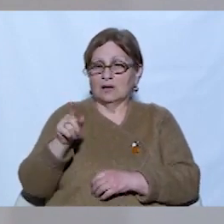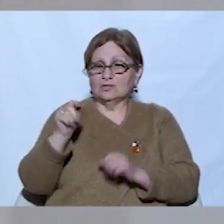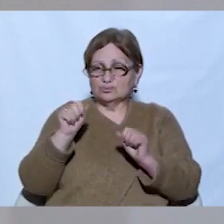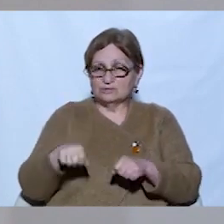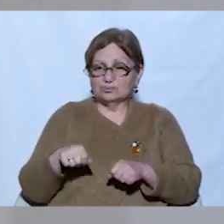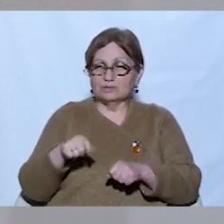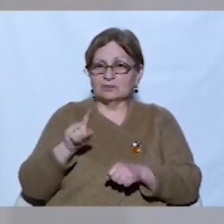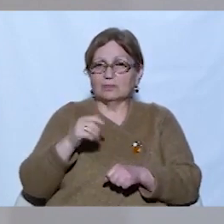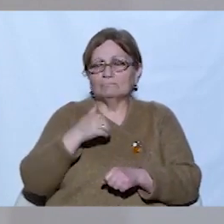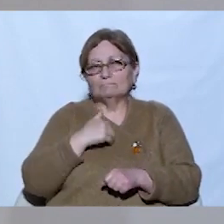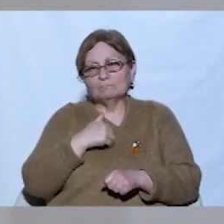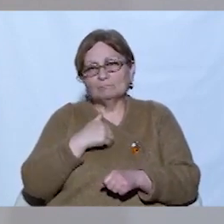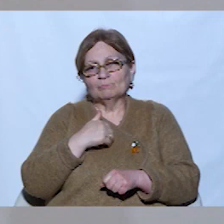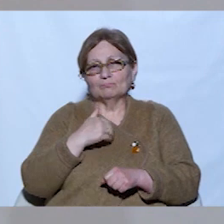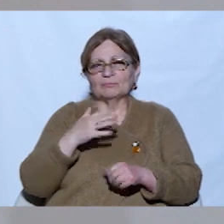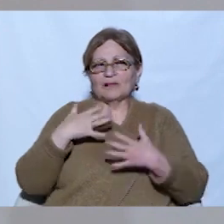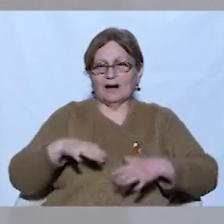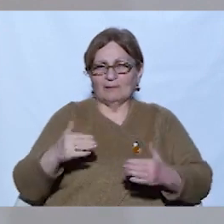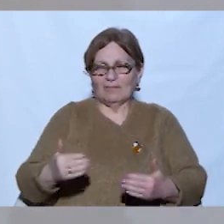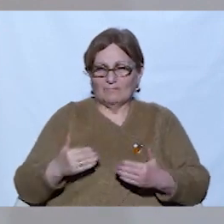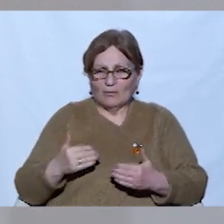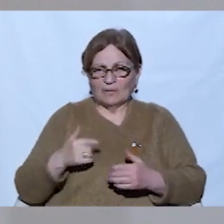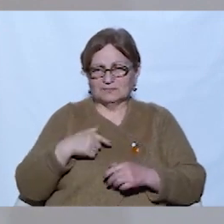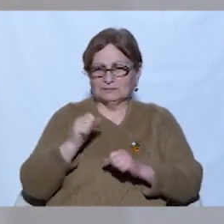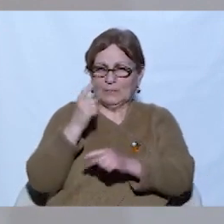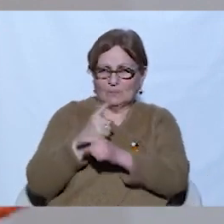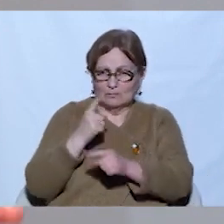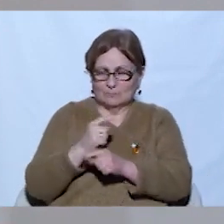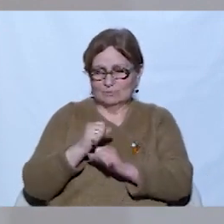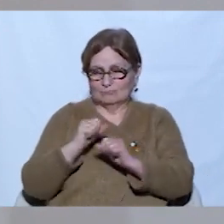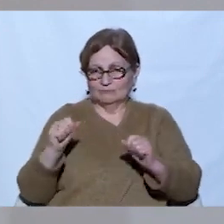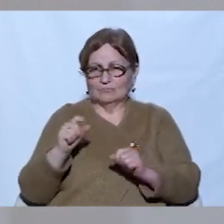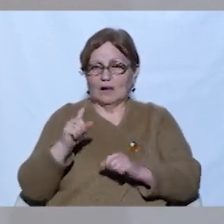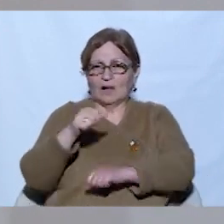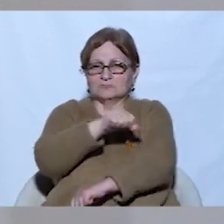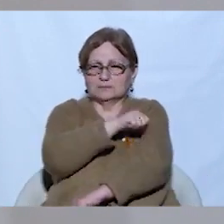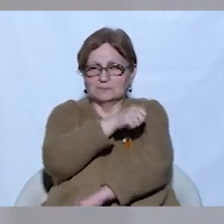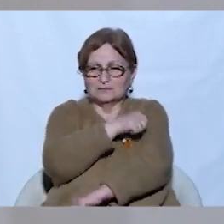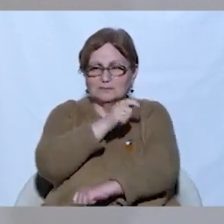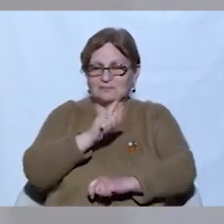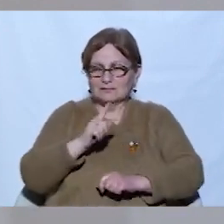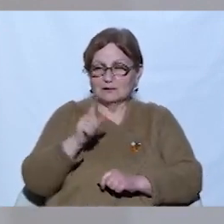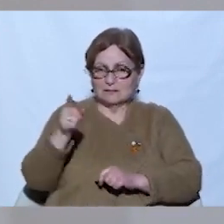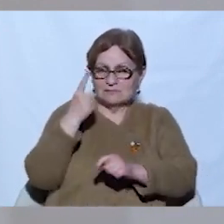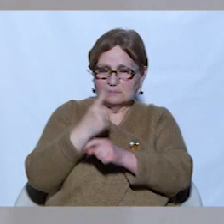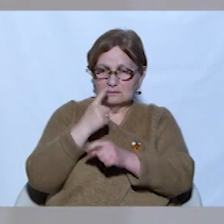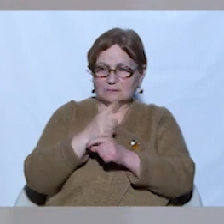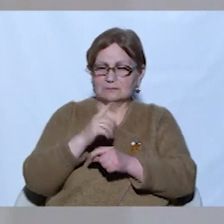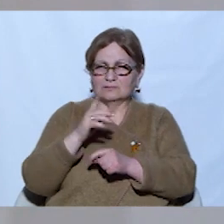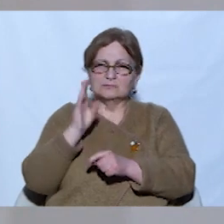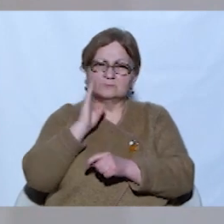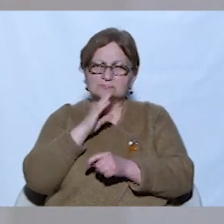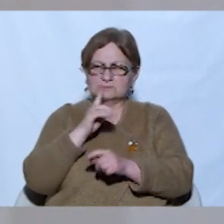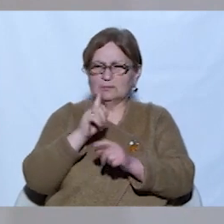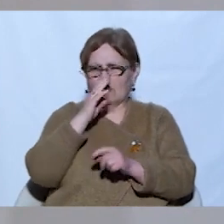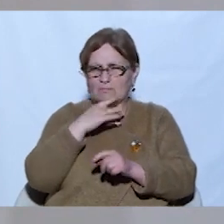კი ბატონო, თქვენ მე შეიძლება მაგალითად მინდა რაღაცა ისეთი მოკლე კაბის, ნუ ეხა დღეს აღარ არის ეს აქტუალური, მაგალითად რაღაც სვირინგის გაკეთება,